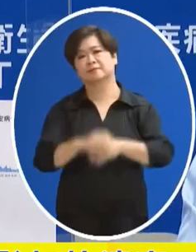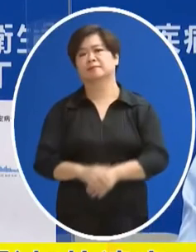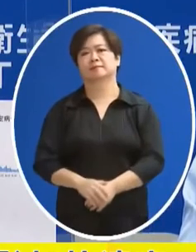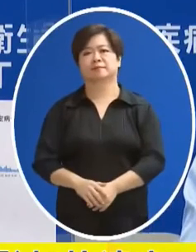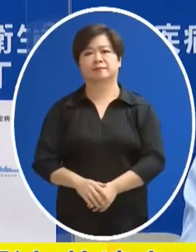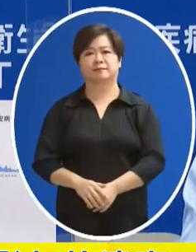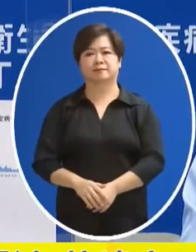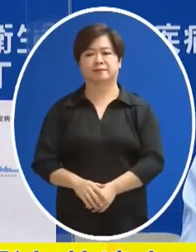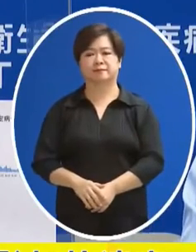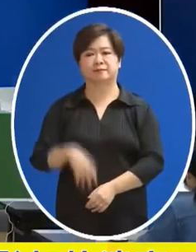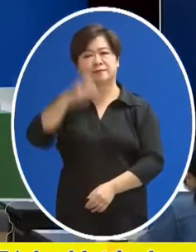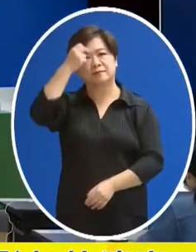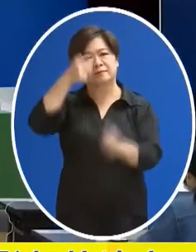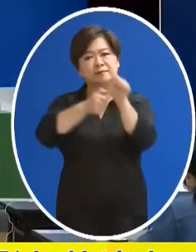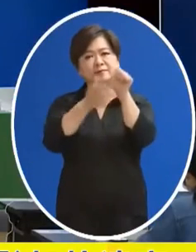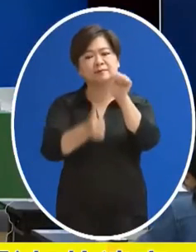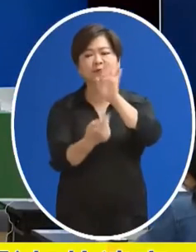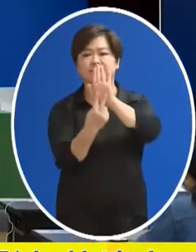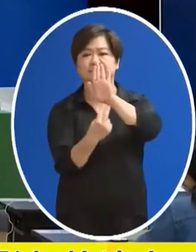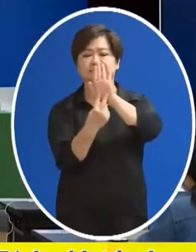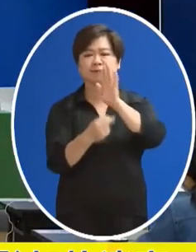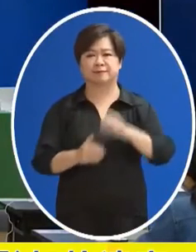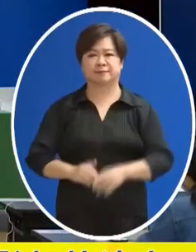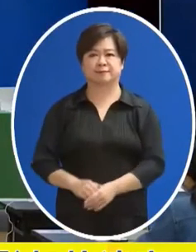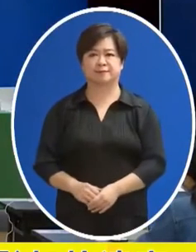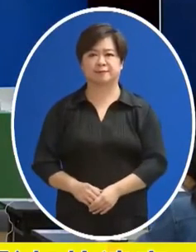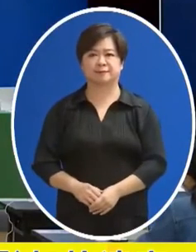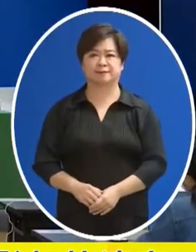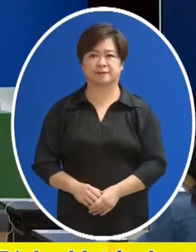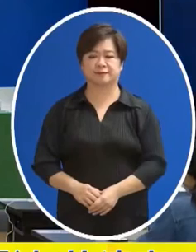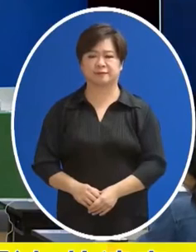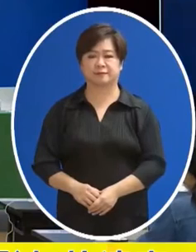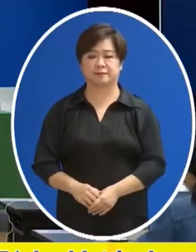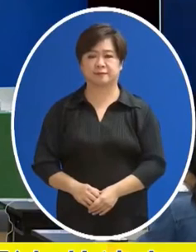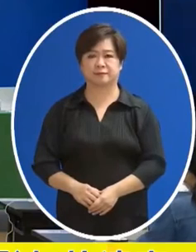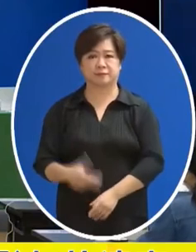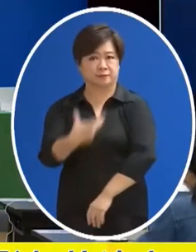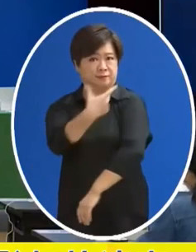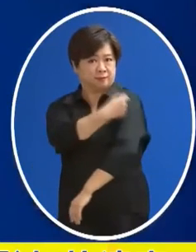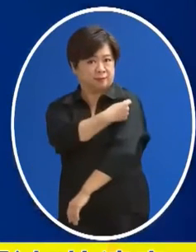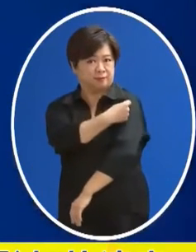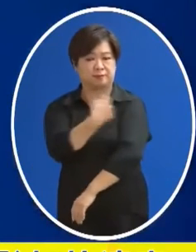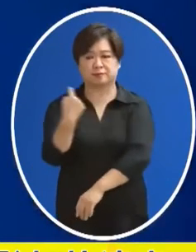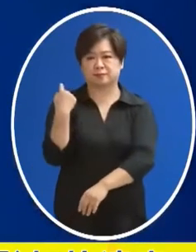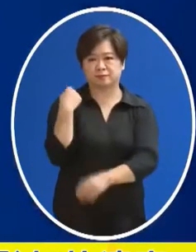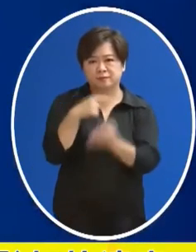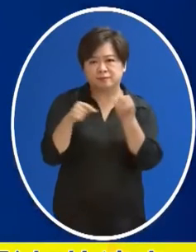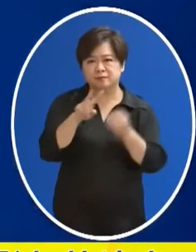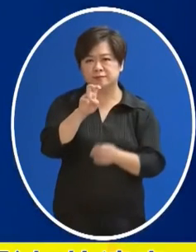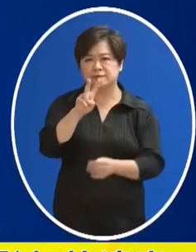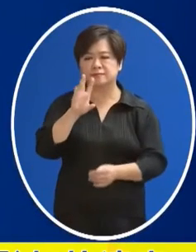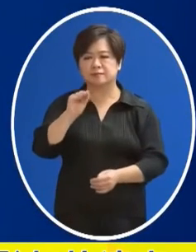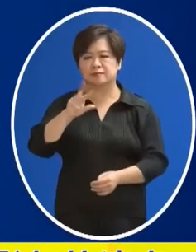吧。好，那个庄副讲一下好了哈。 我们疫苗接种昨天有接种